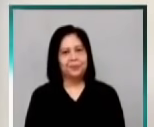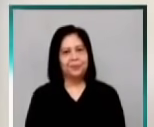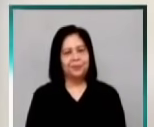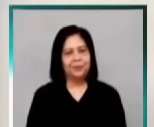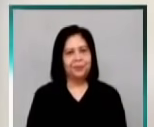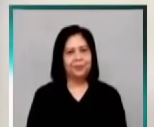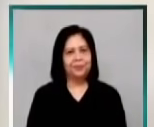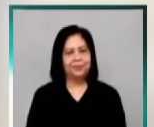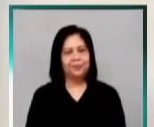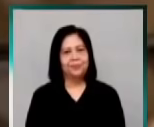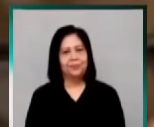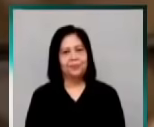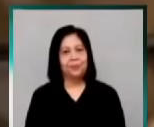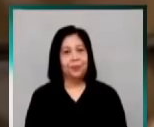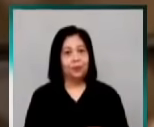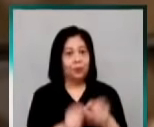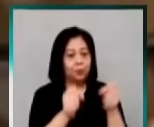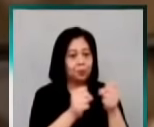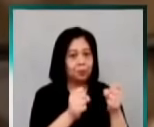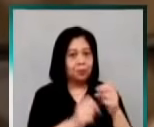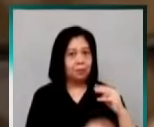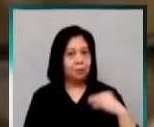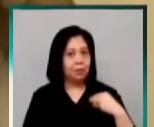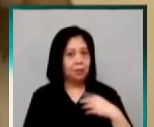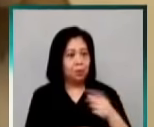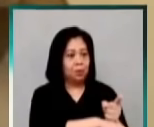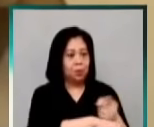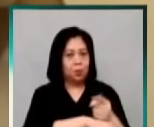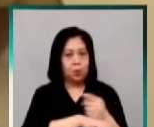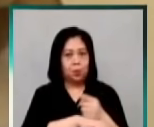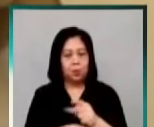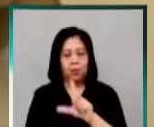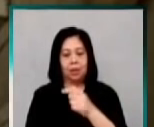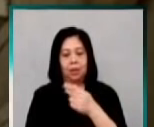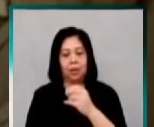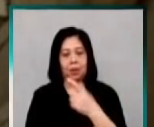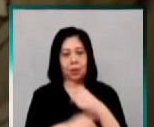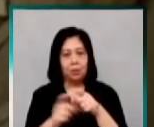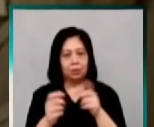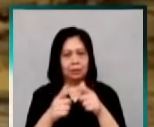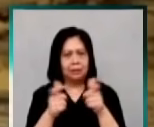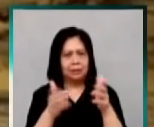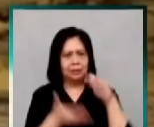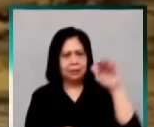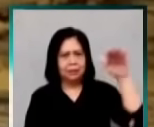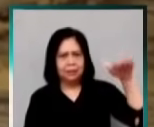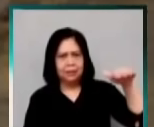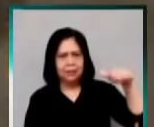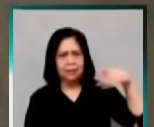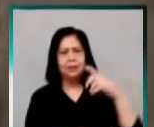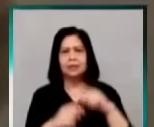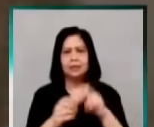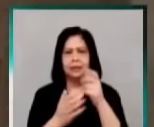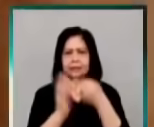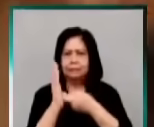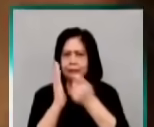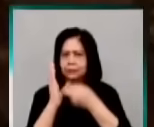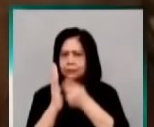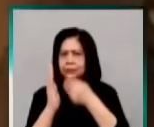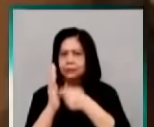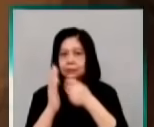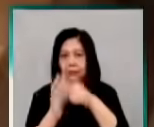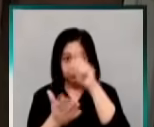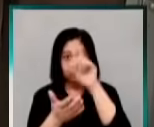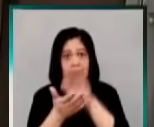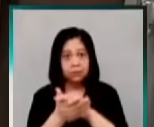From miniature military tanks to Lego Batman na kasing laki ng isang bata, ang mga sculpture na yan, maniniwala ka bang galing